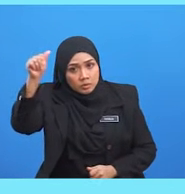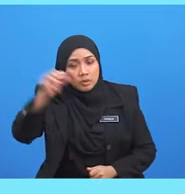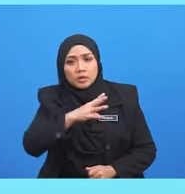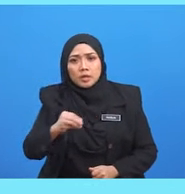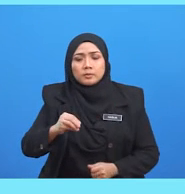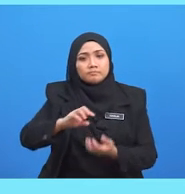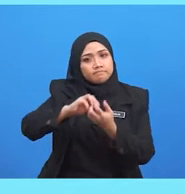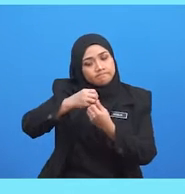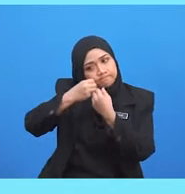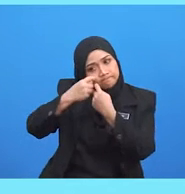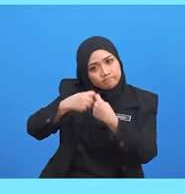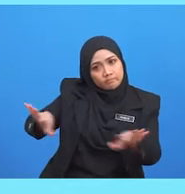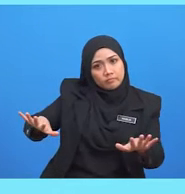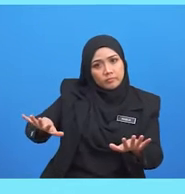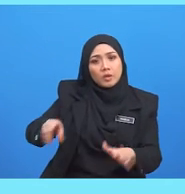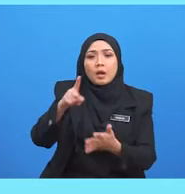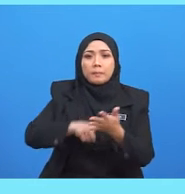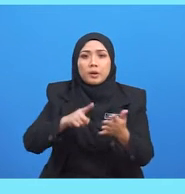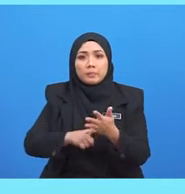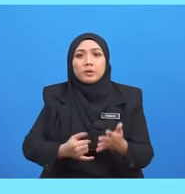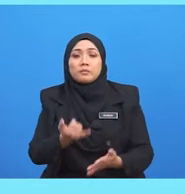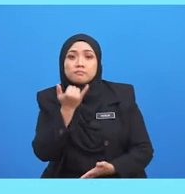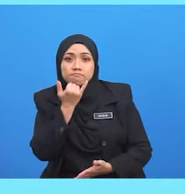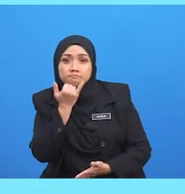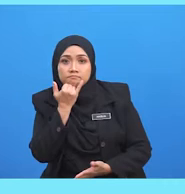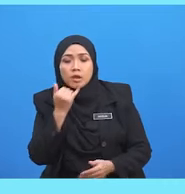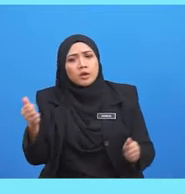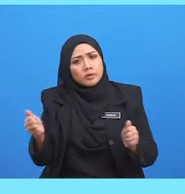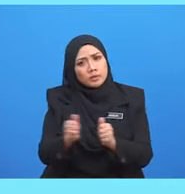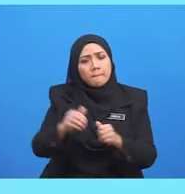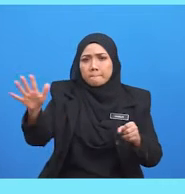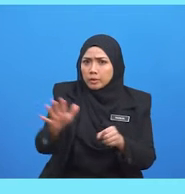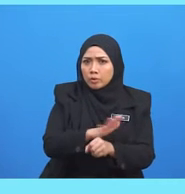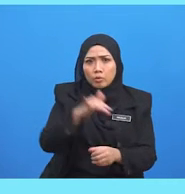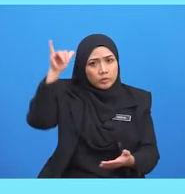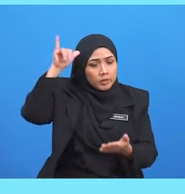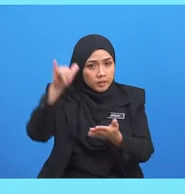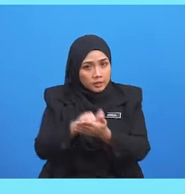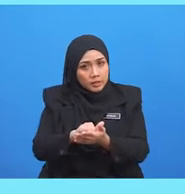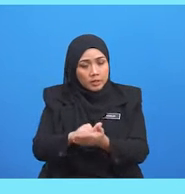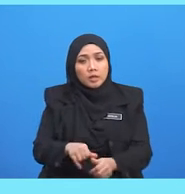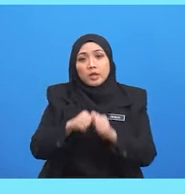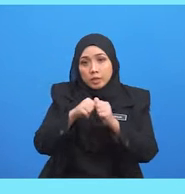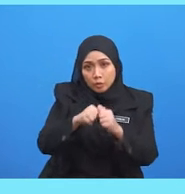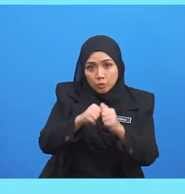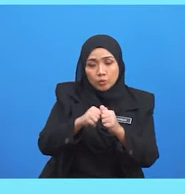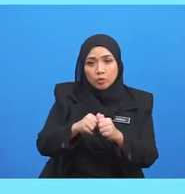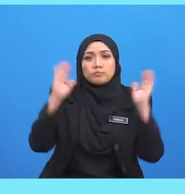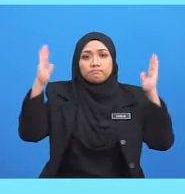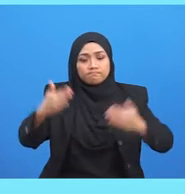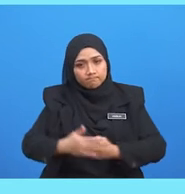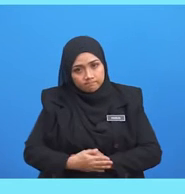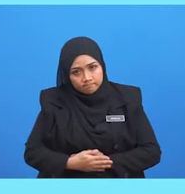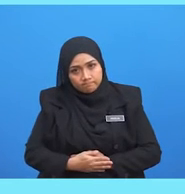Taala dan meninggalkan segala larangannya dengan penuh keyakinan, seperti menunaikan solat